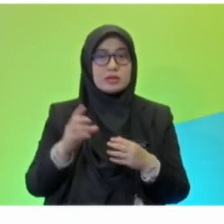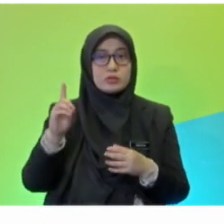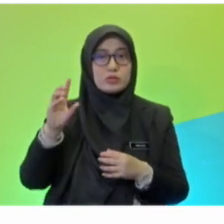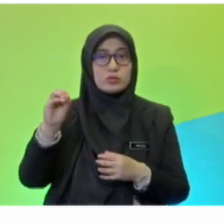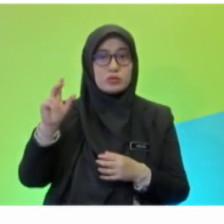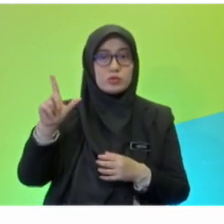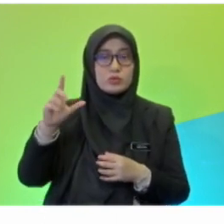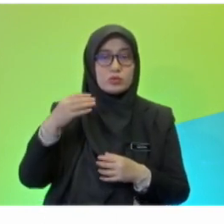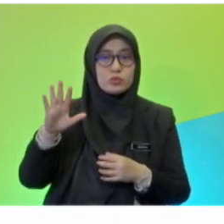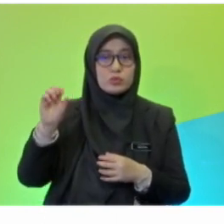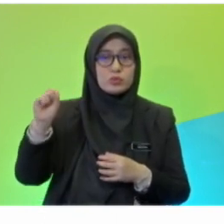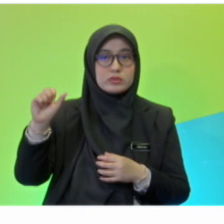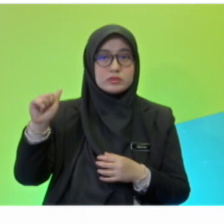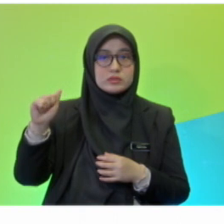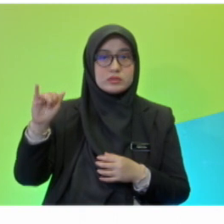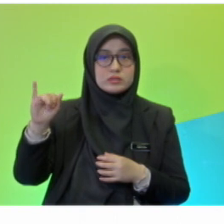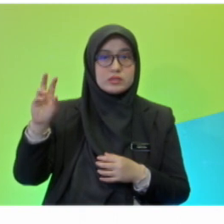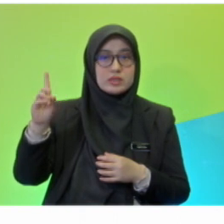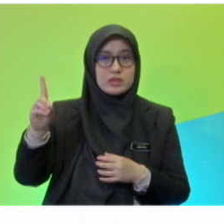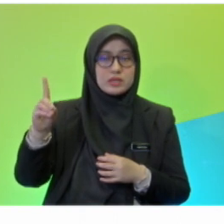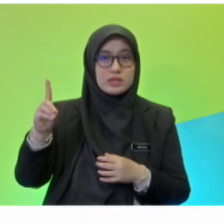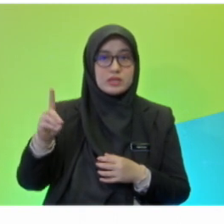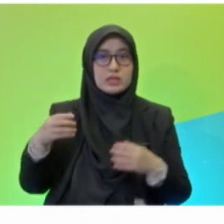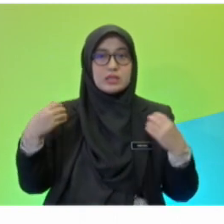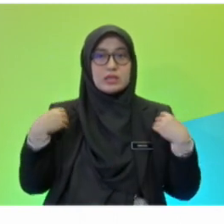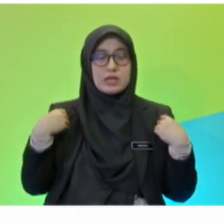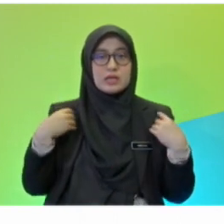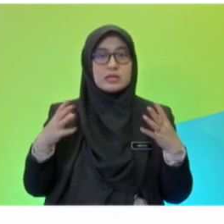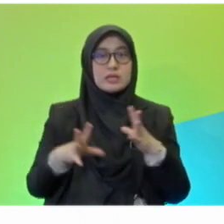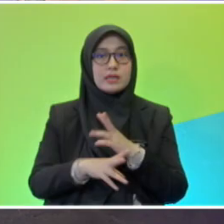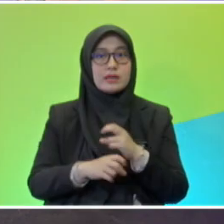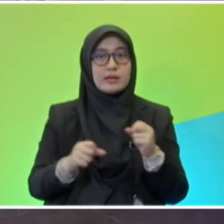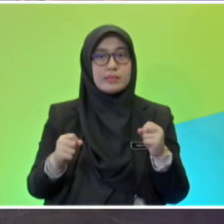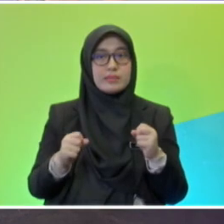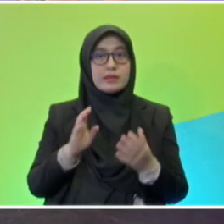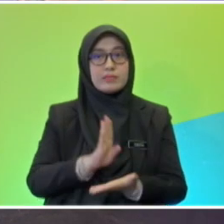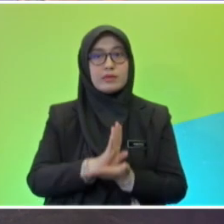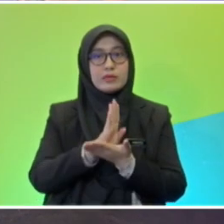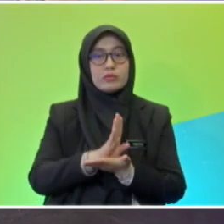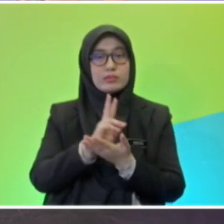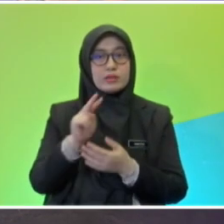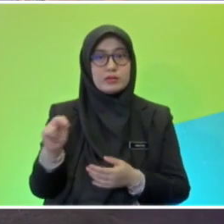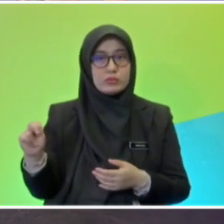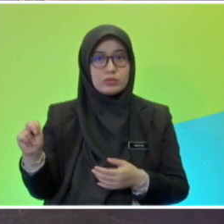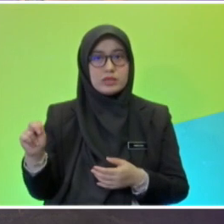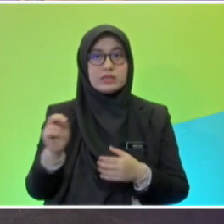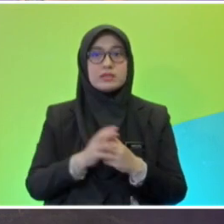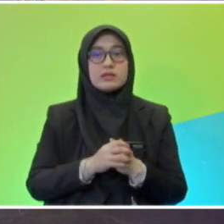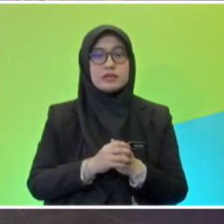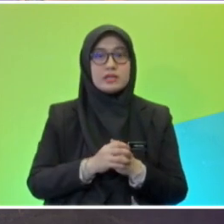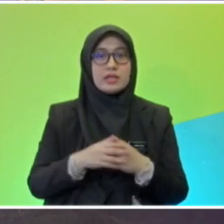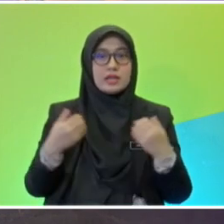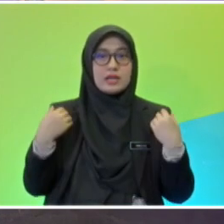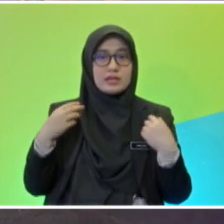bantuan akan tertentu dari demam dan wilayah bejilan dengan Nah makanya kita yang nyerang guys